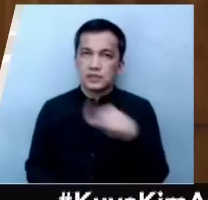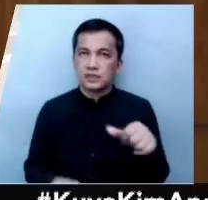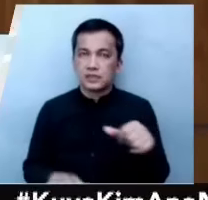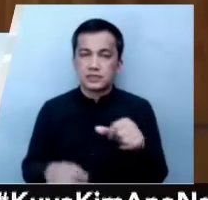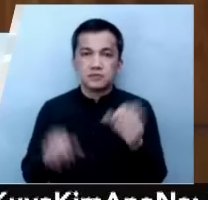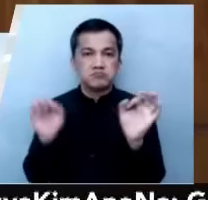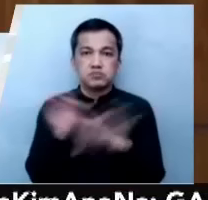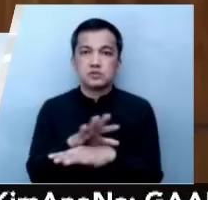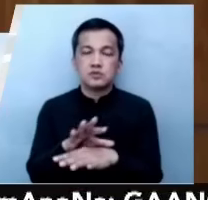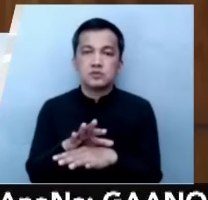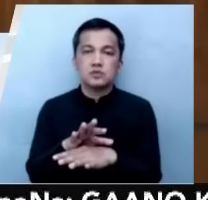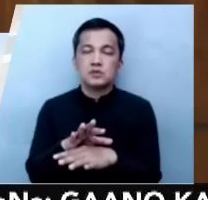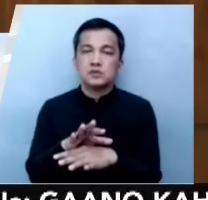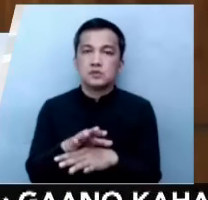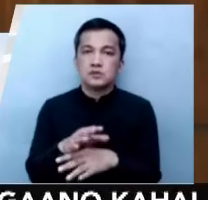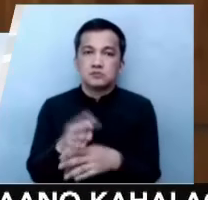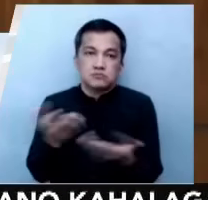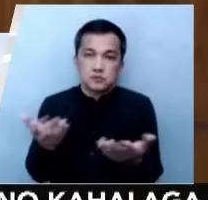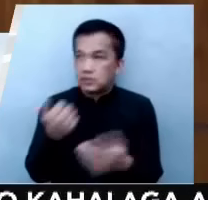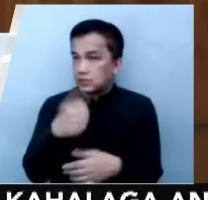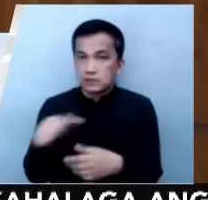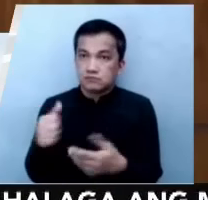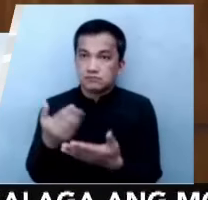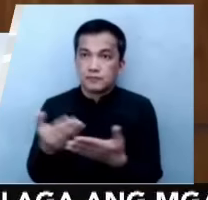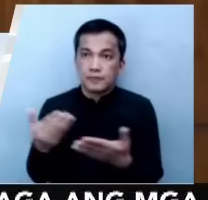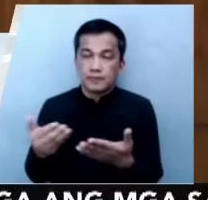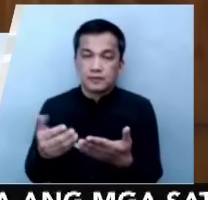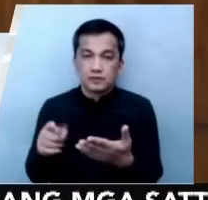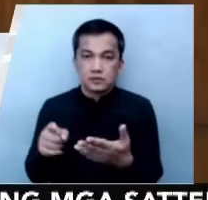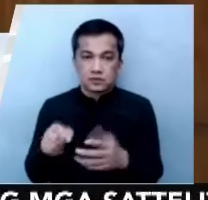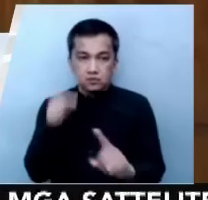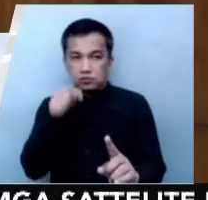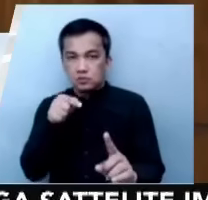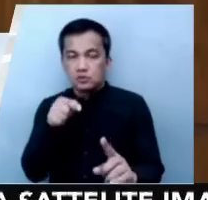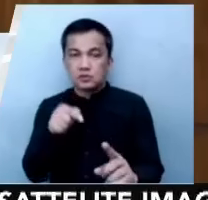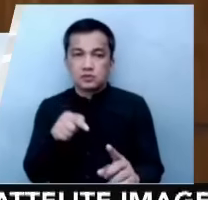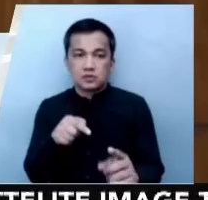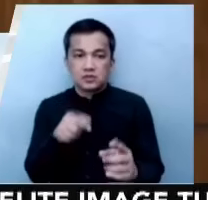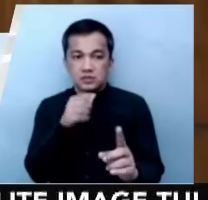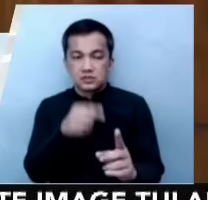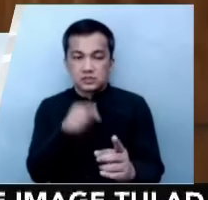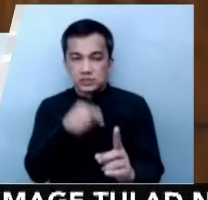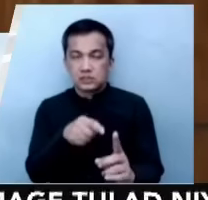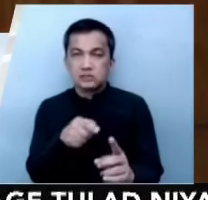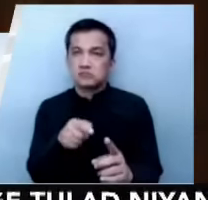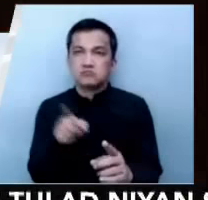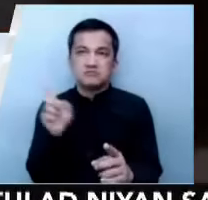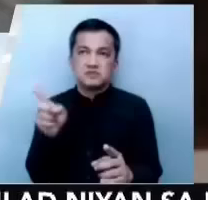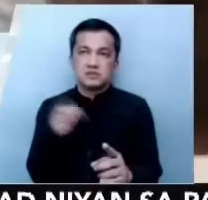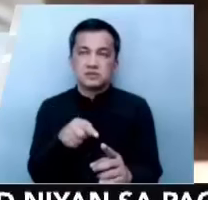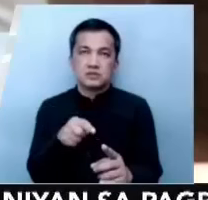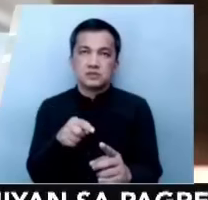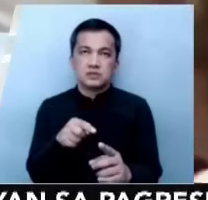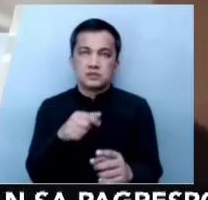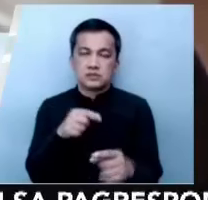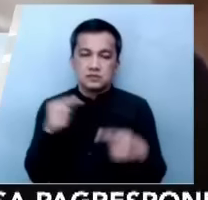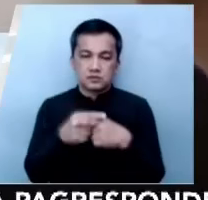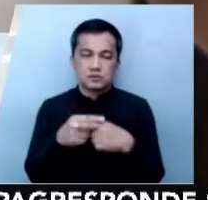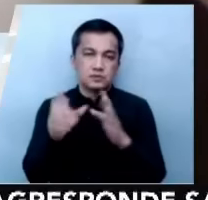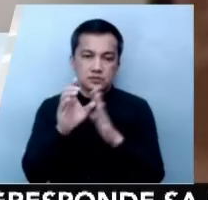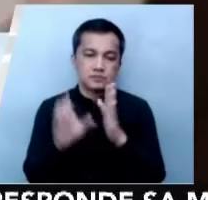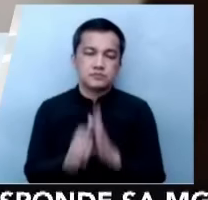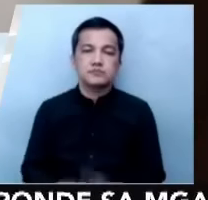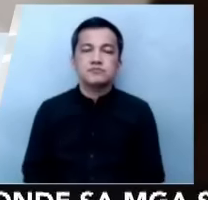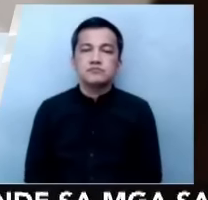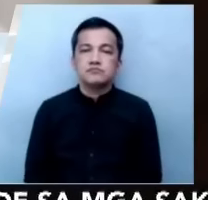of anything. It's not to single out someone because that will be unconstitutional. Sinubukan